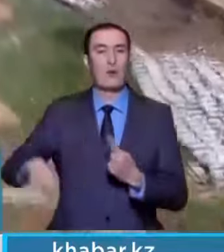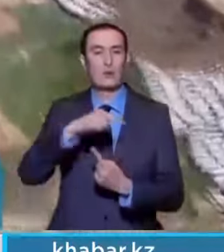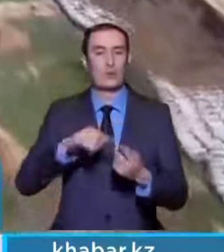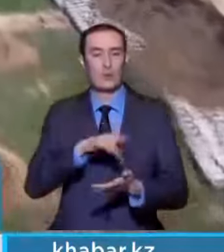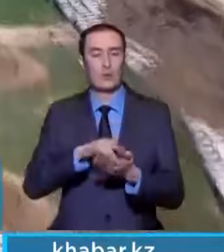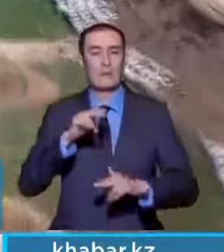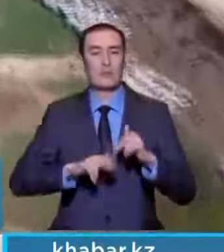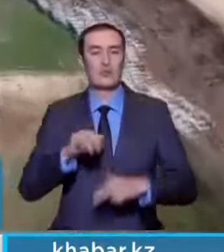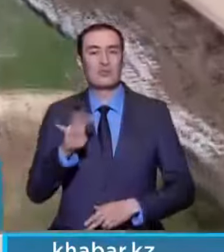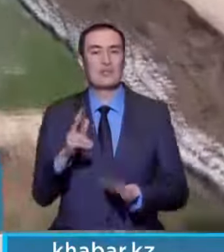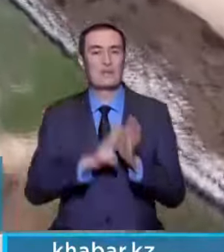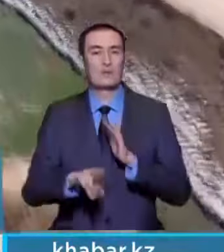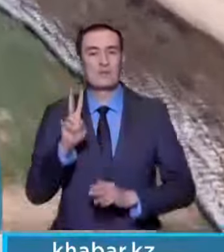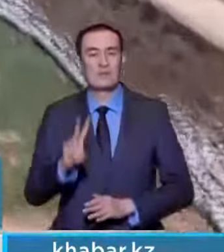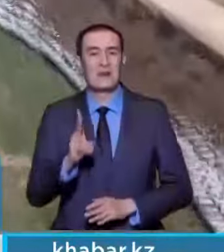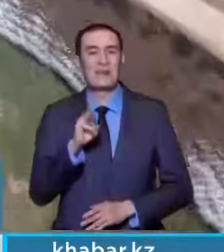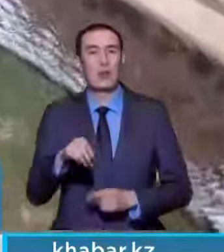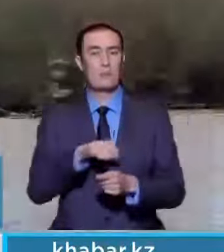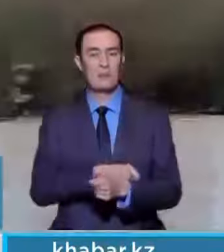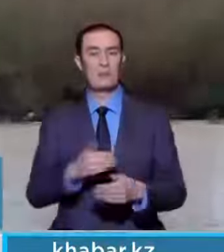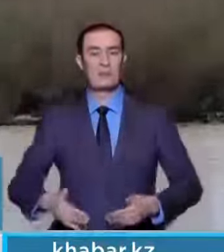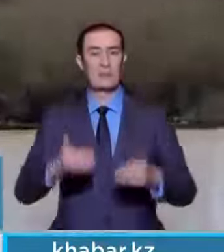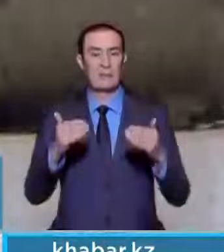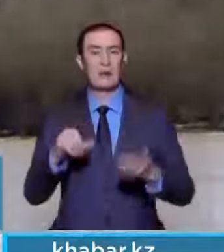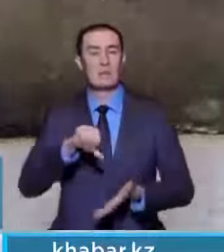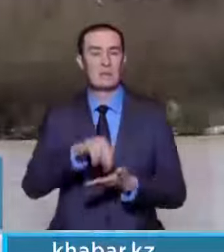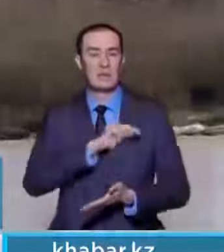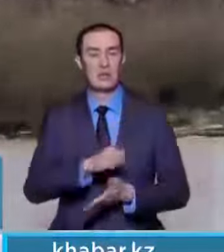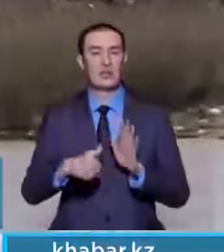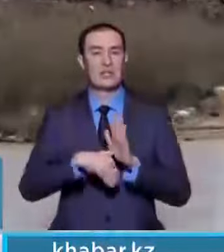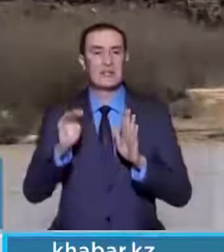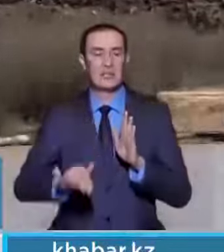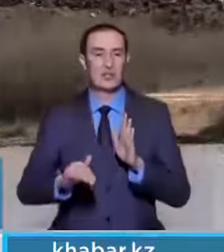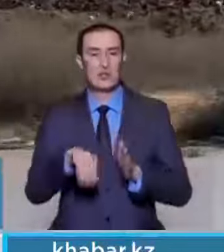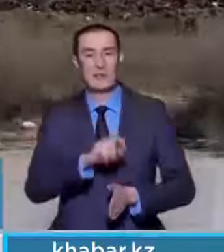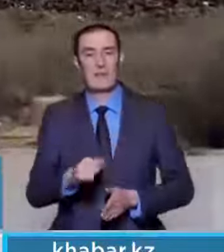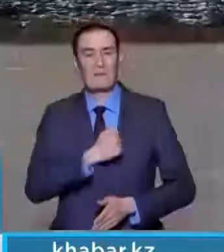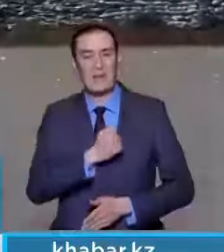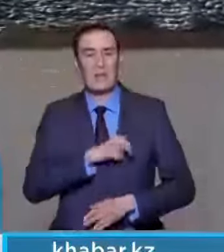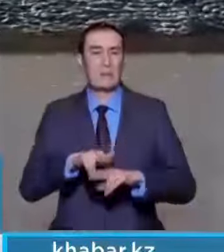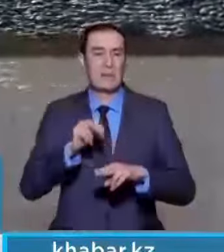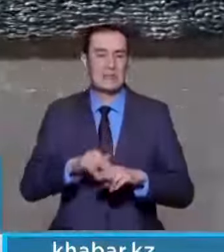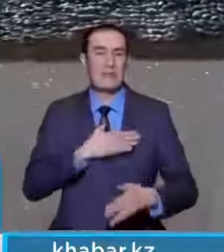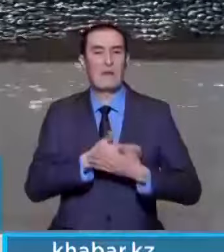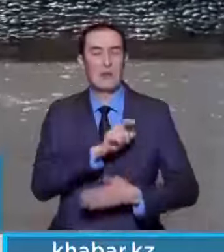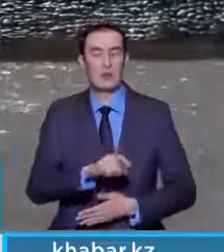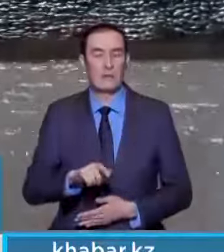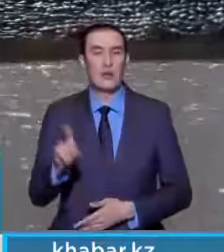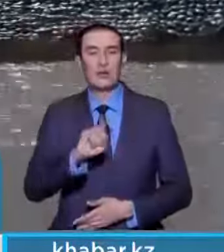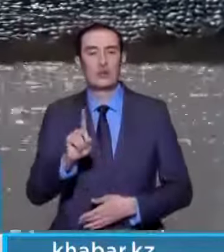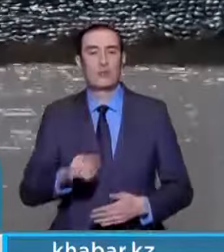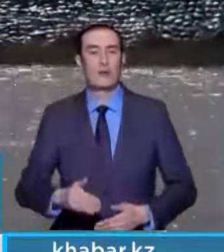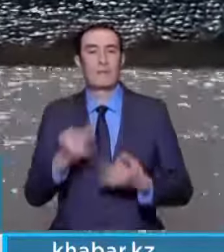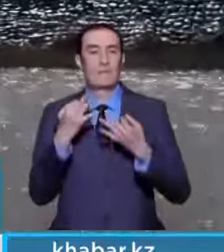центра построили 482 километра дамб. Привлекли для этого 6 тысяч спасателей, военных, полицейских и волонтеров. Чтобы